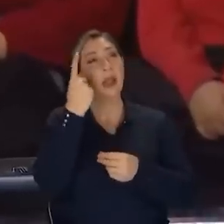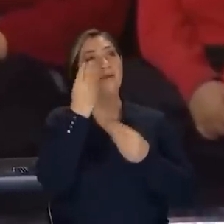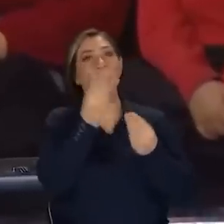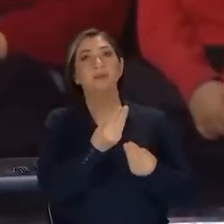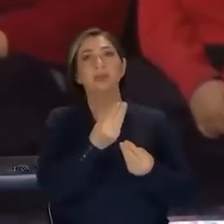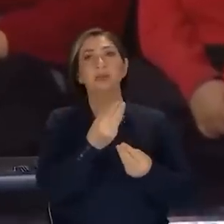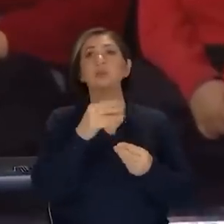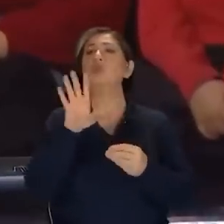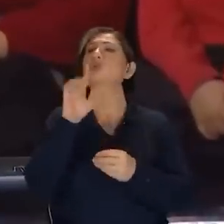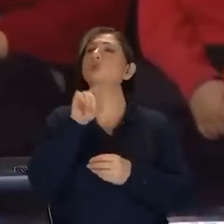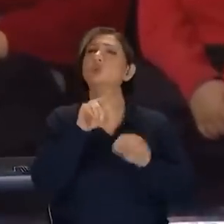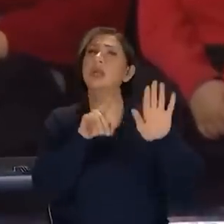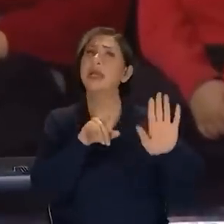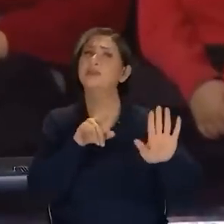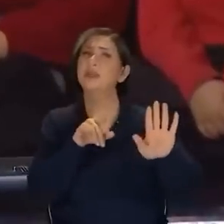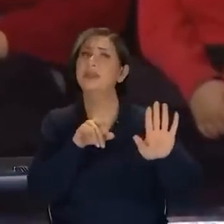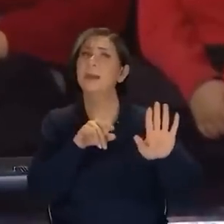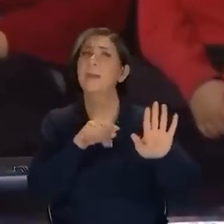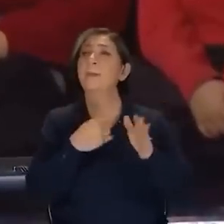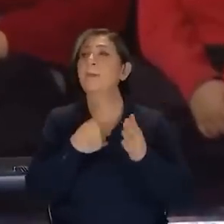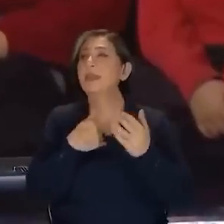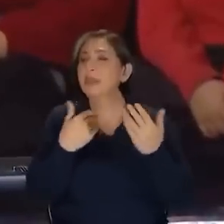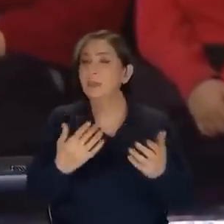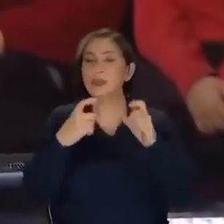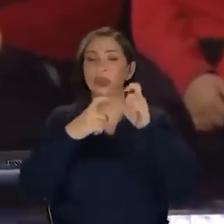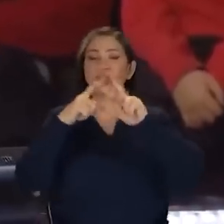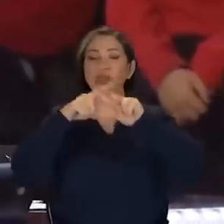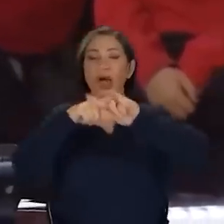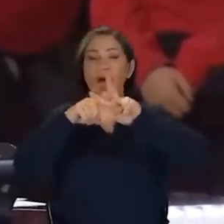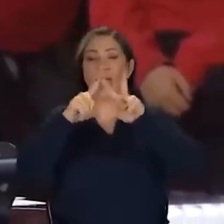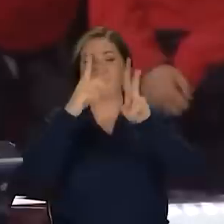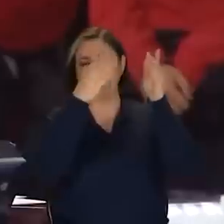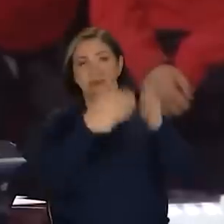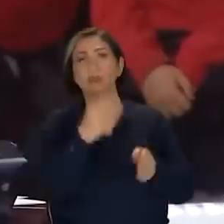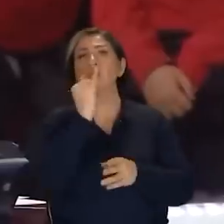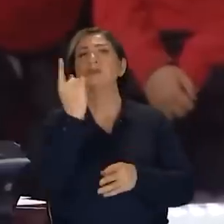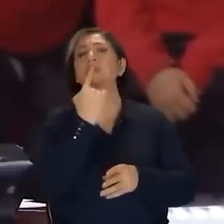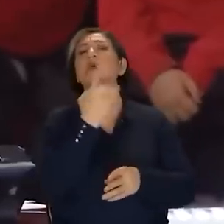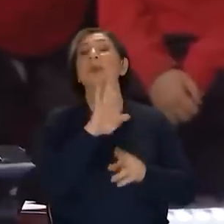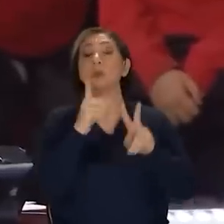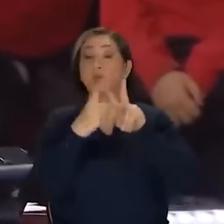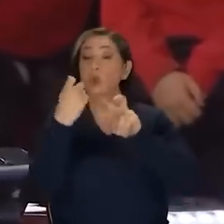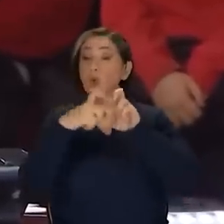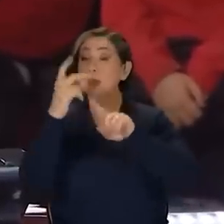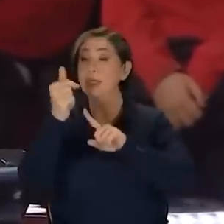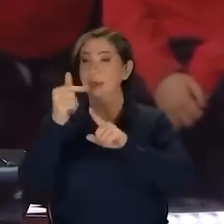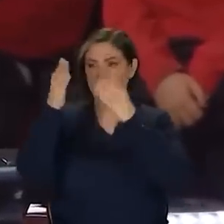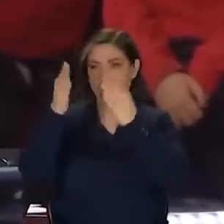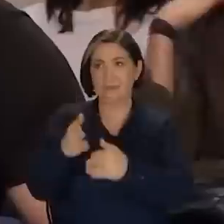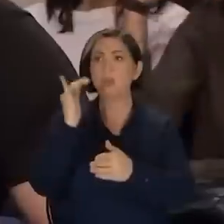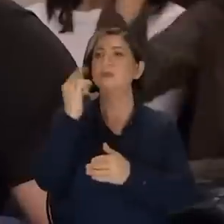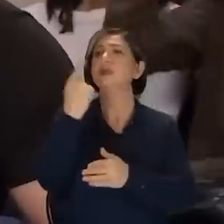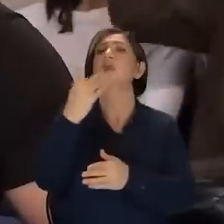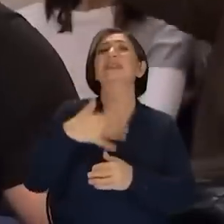vermiş yoksa bak şu şurada kalacaktır Ben tabii ki şahan'la ilgili kötü bir şey söylemek istemem Nuri Bilge Ceylan'la da ilgili kötü